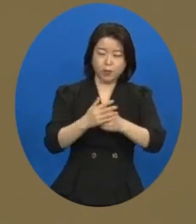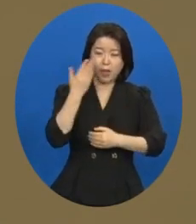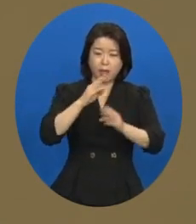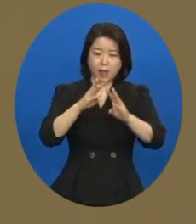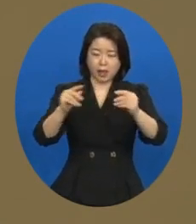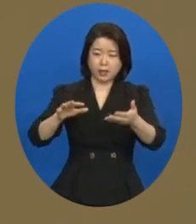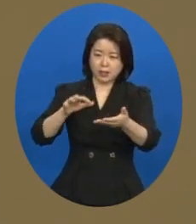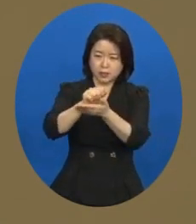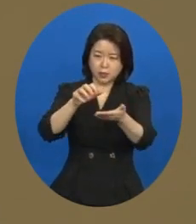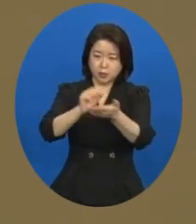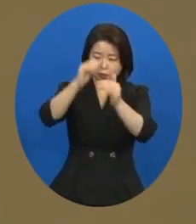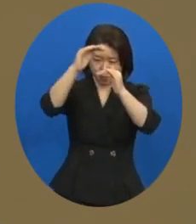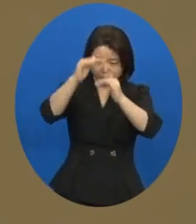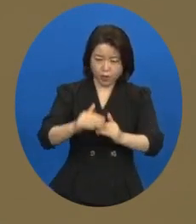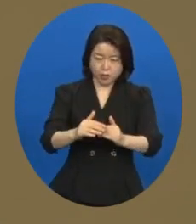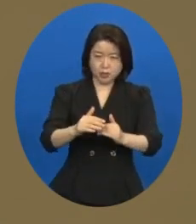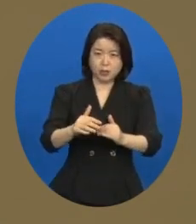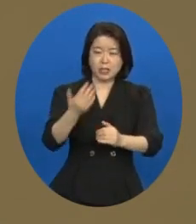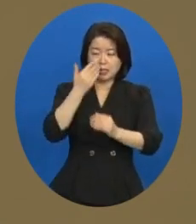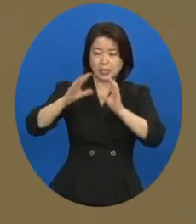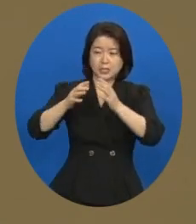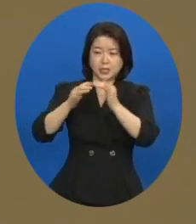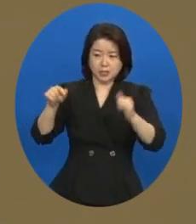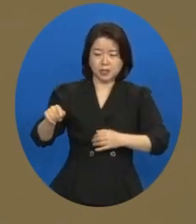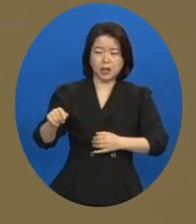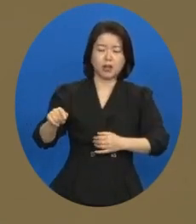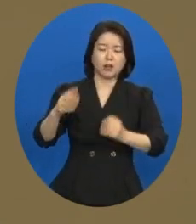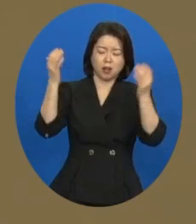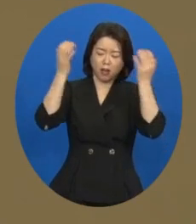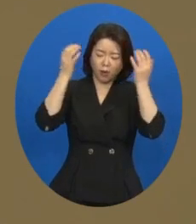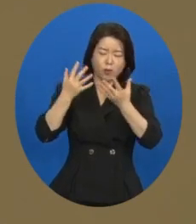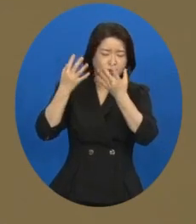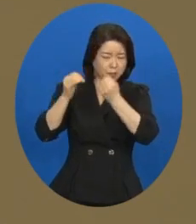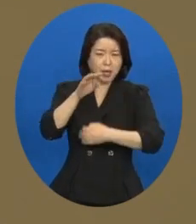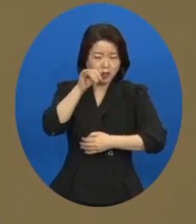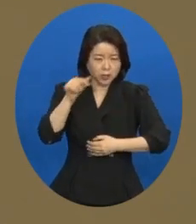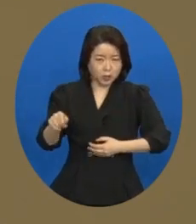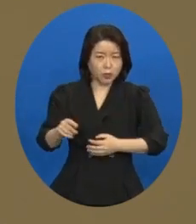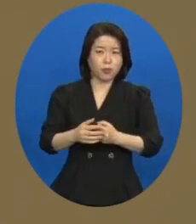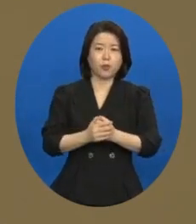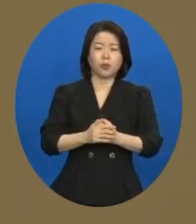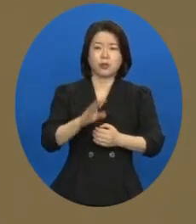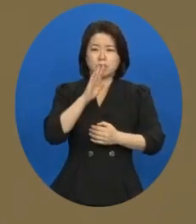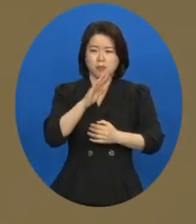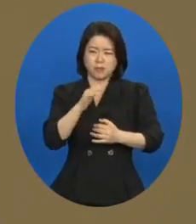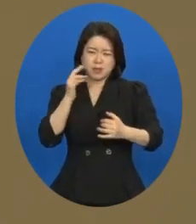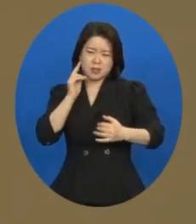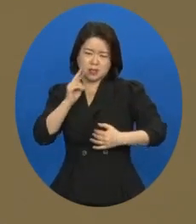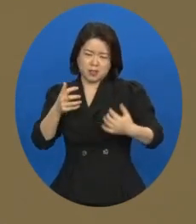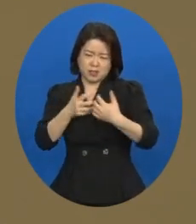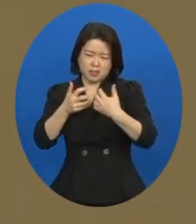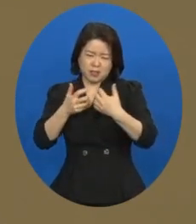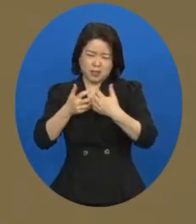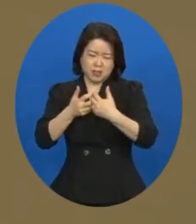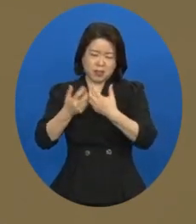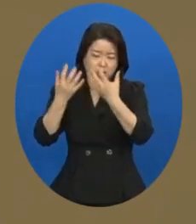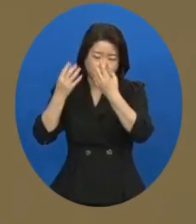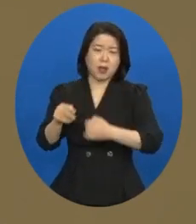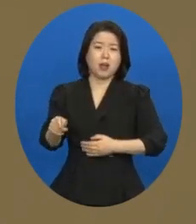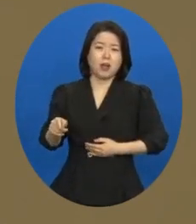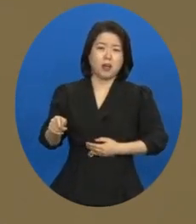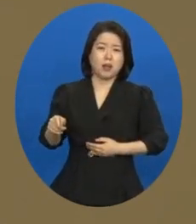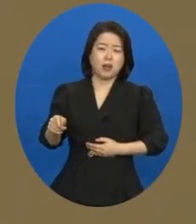과정에서 이스라엘 백성들 나름대로 고생도 많이 했고 정말 살벌한 전쟁터에서 싸우기도